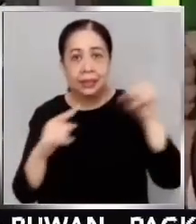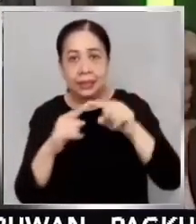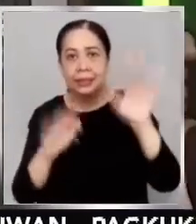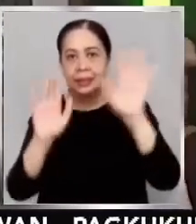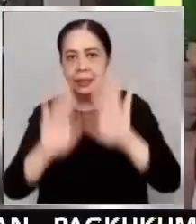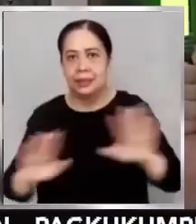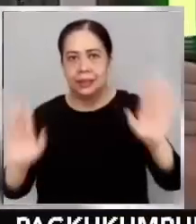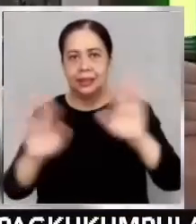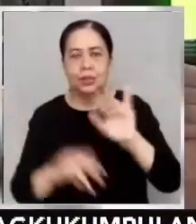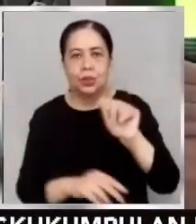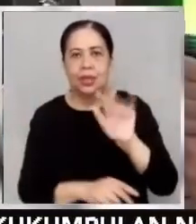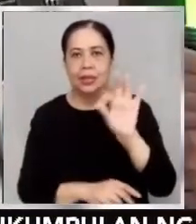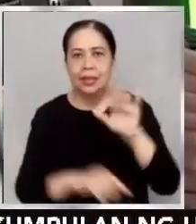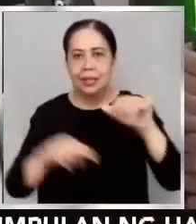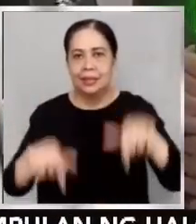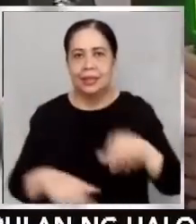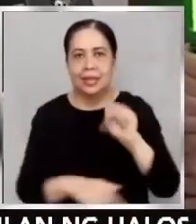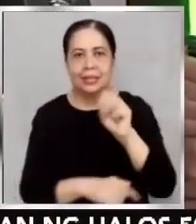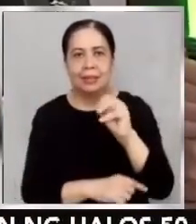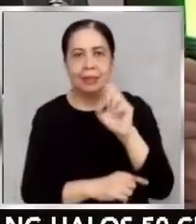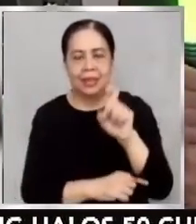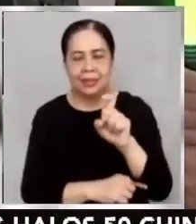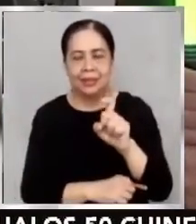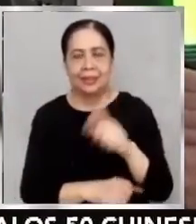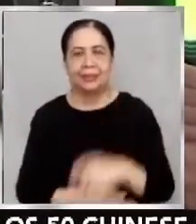dito sa SMX Convention Center.